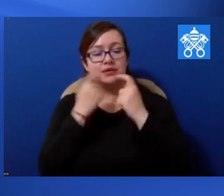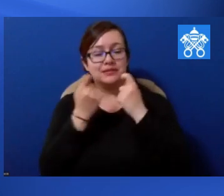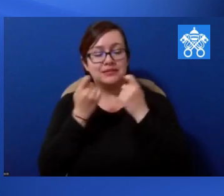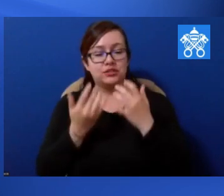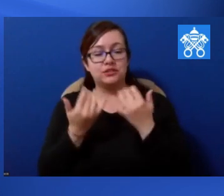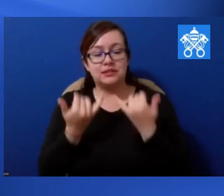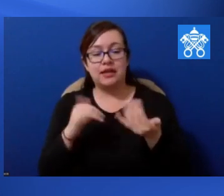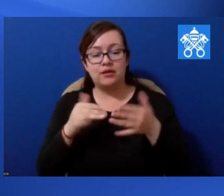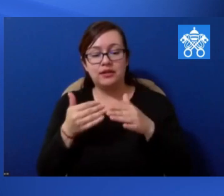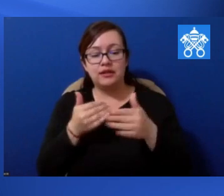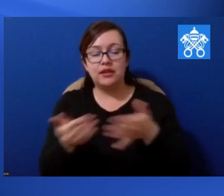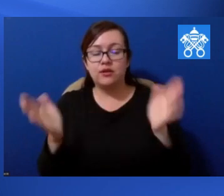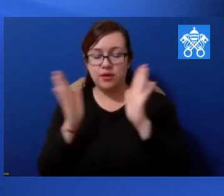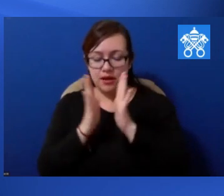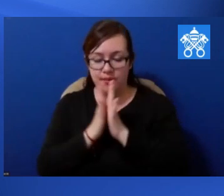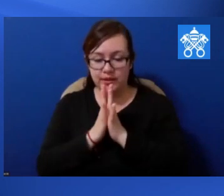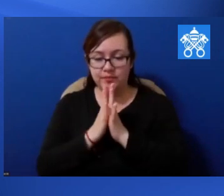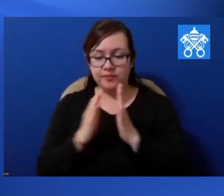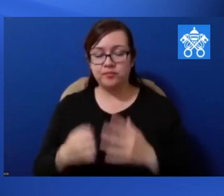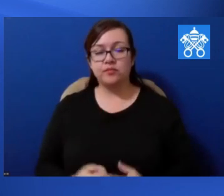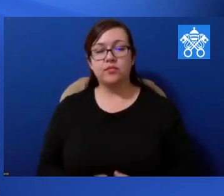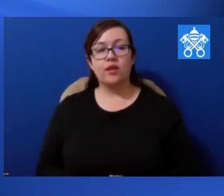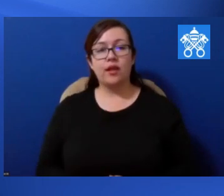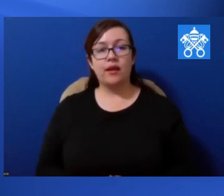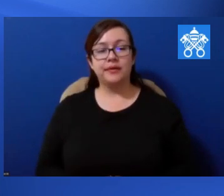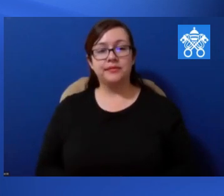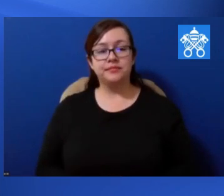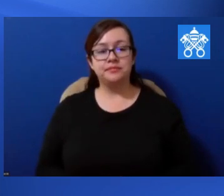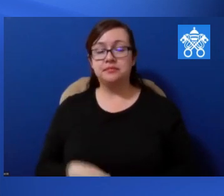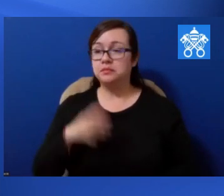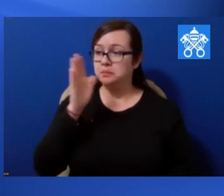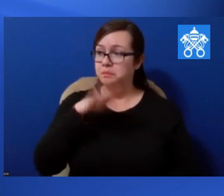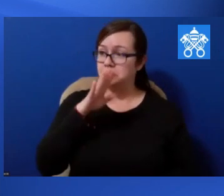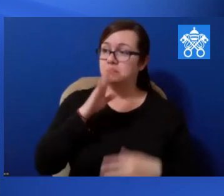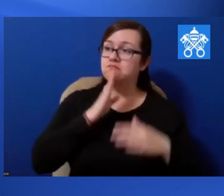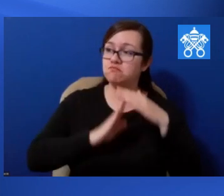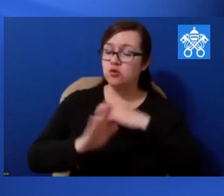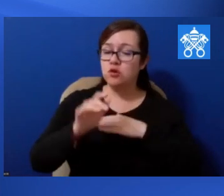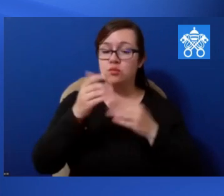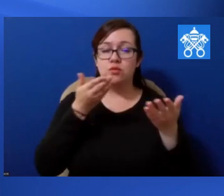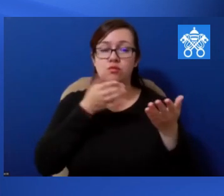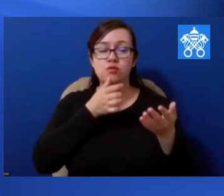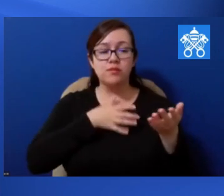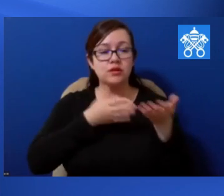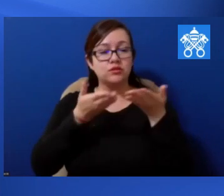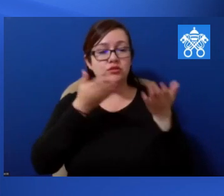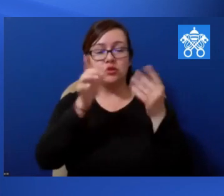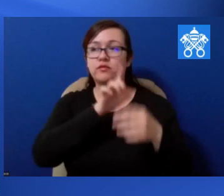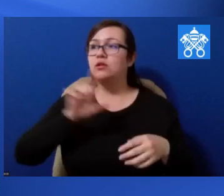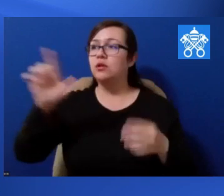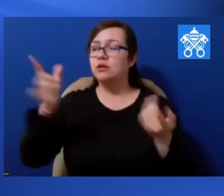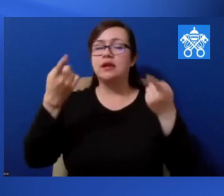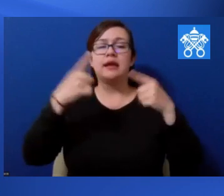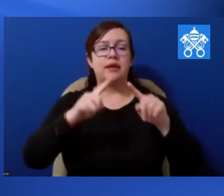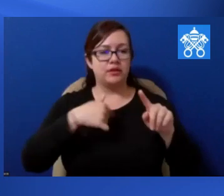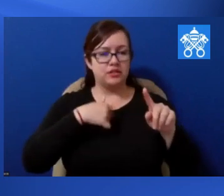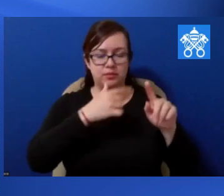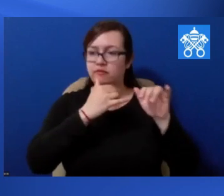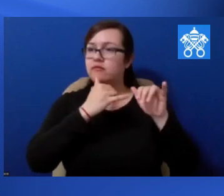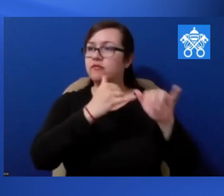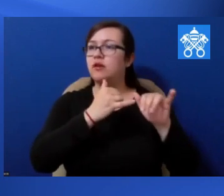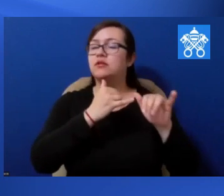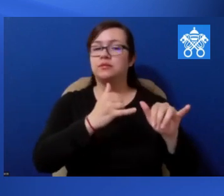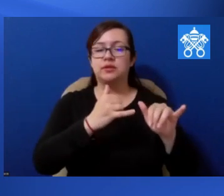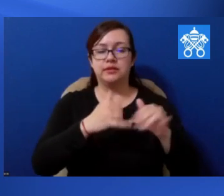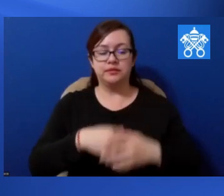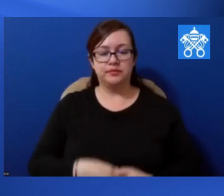peccatoribus, nunc et in hora mortis nostre. Amen. Ecce ancilla Domini. Fiat mi secundum verbum tuum. Ave